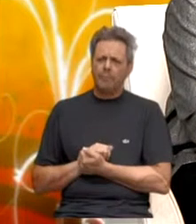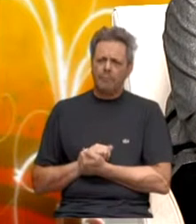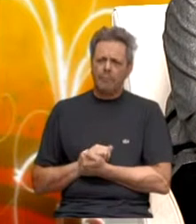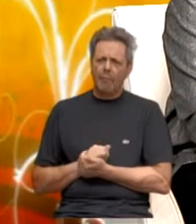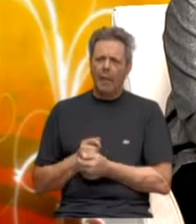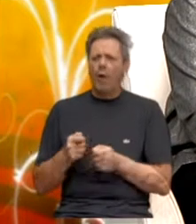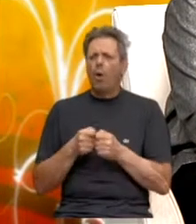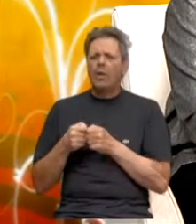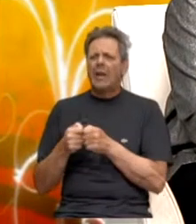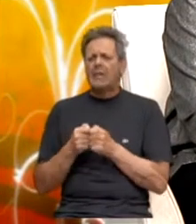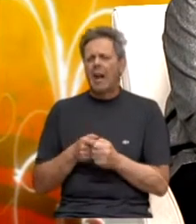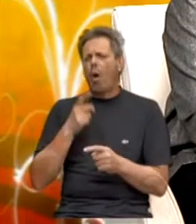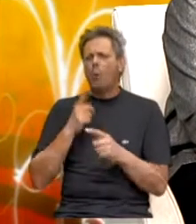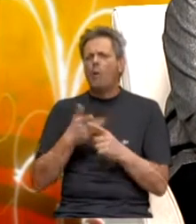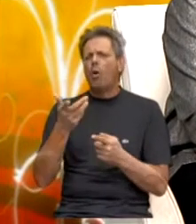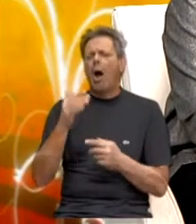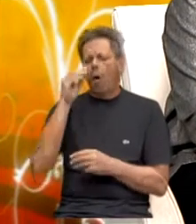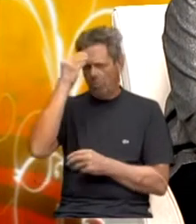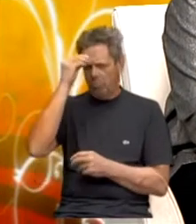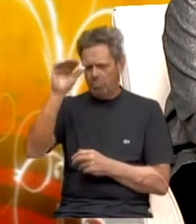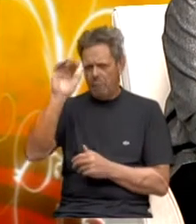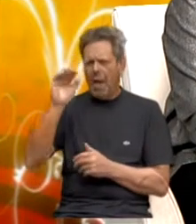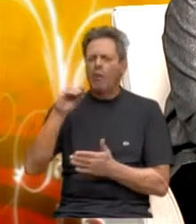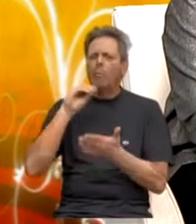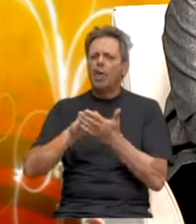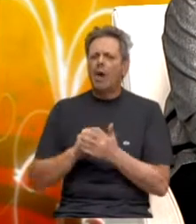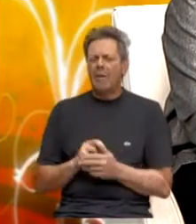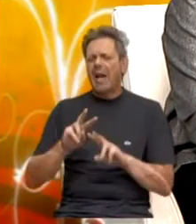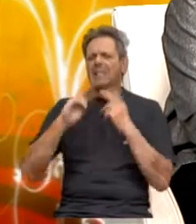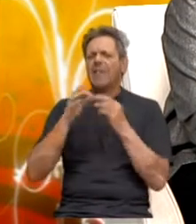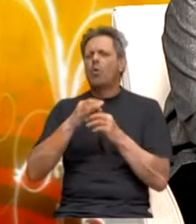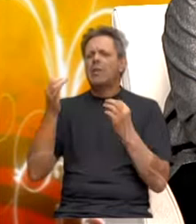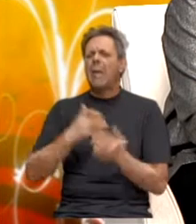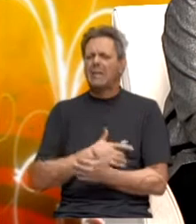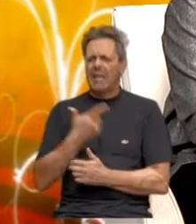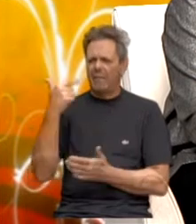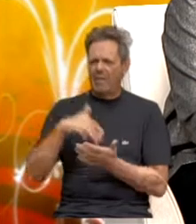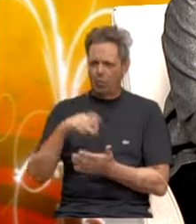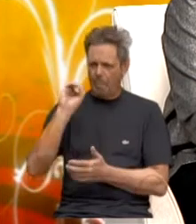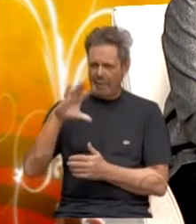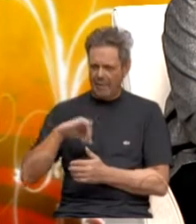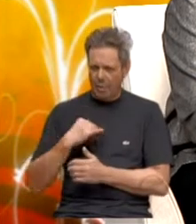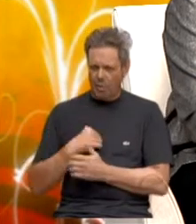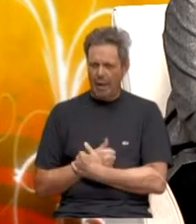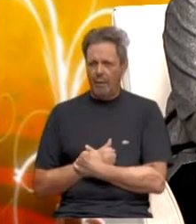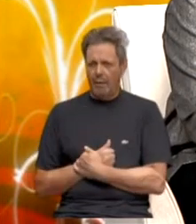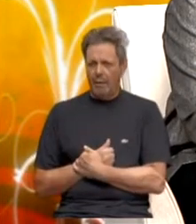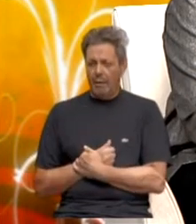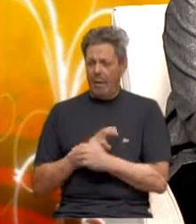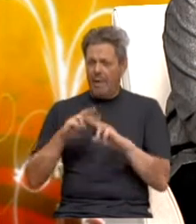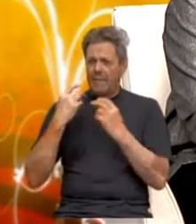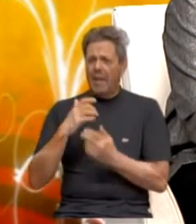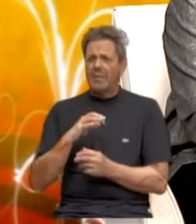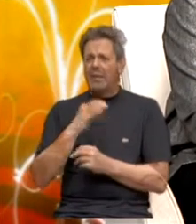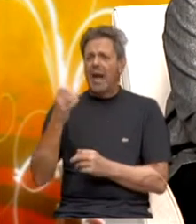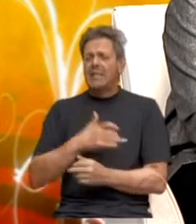srca organizirana je upravo kao najava obilježavanja Svjetskog dana srca 2015. godine. Svjetski dan